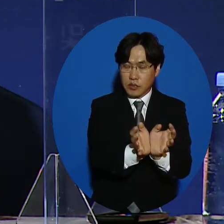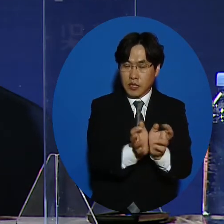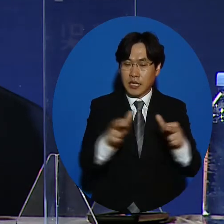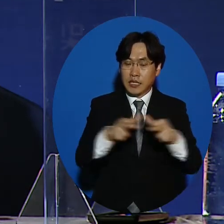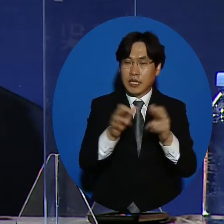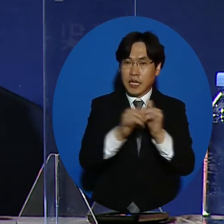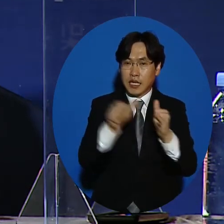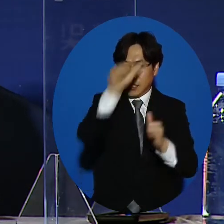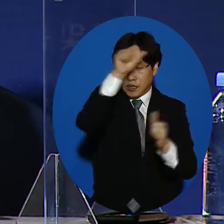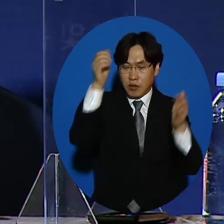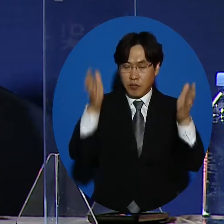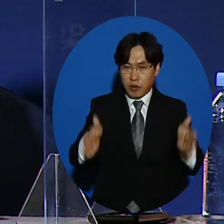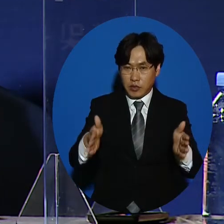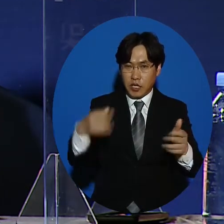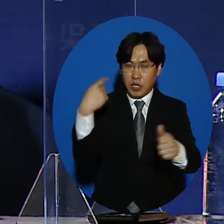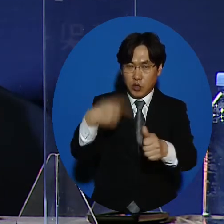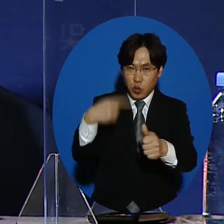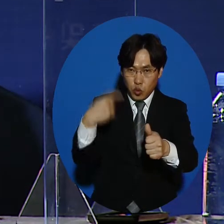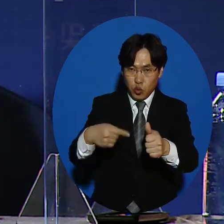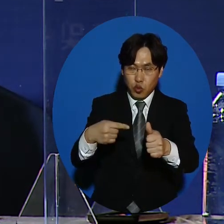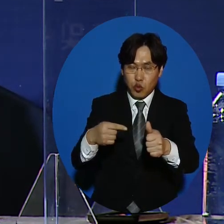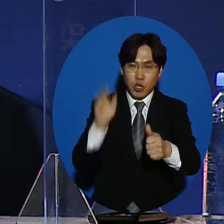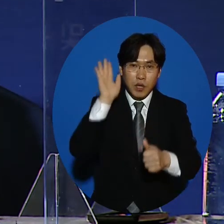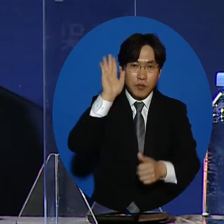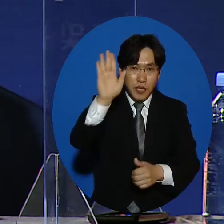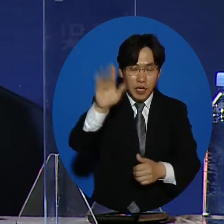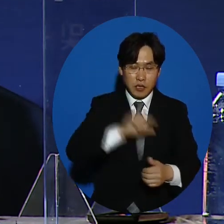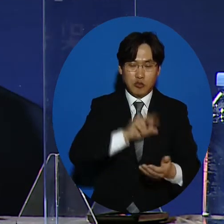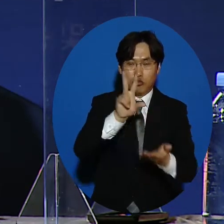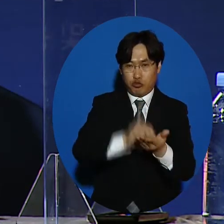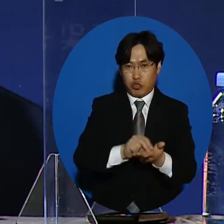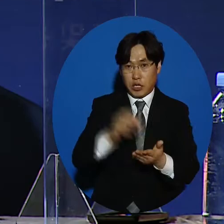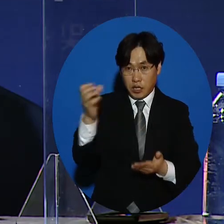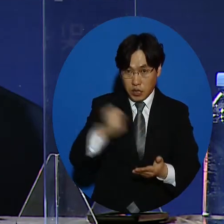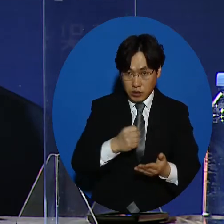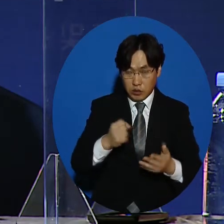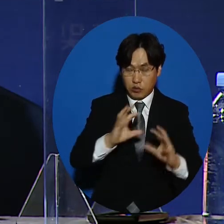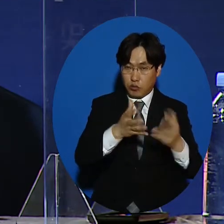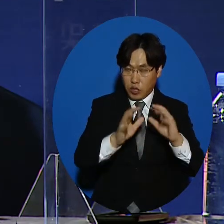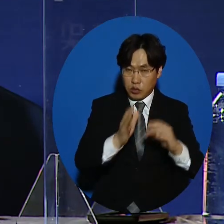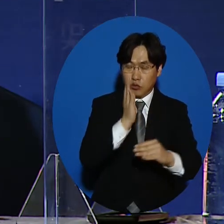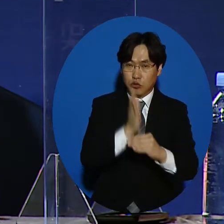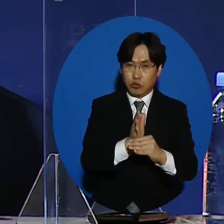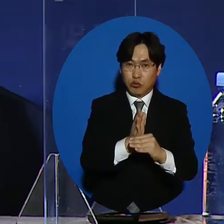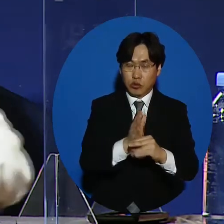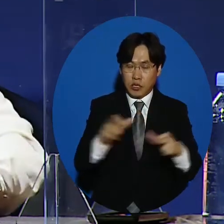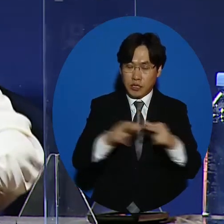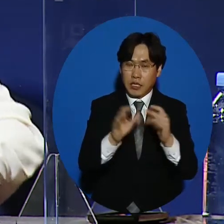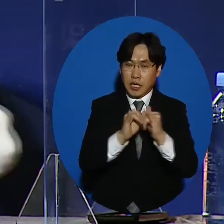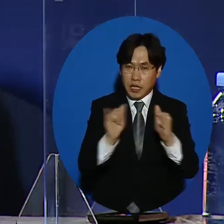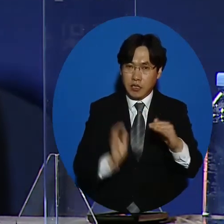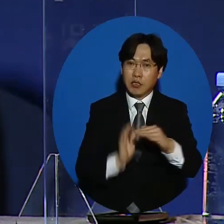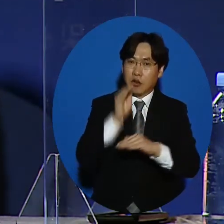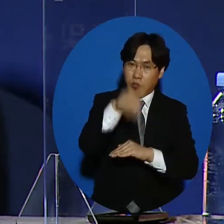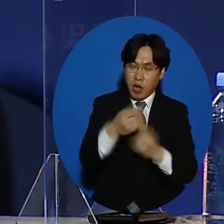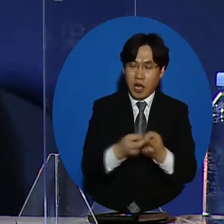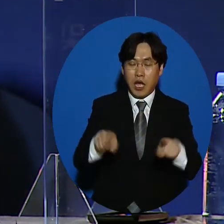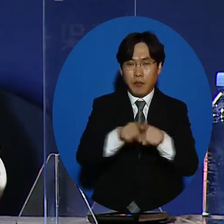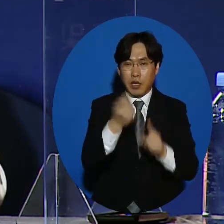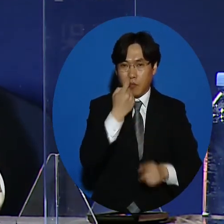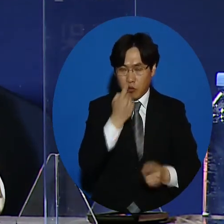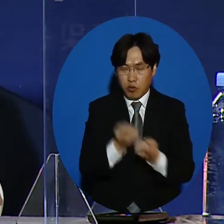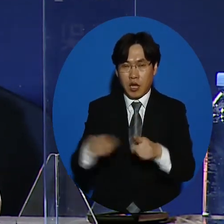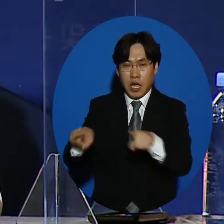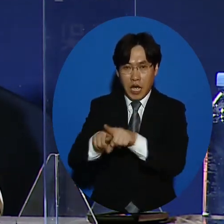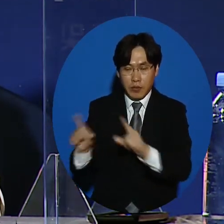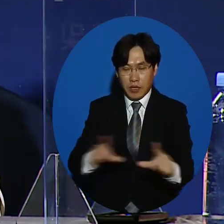장애인 평생교육의 미래라는 이제 테마로 진행이 되고 있는데요. 저는 여기서 이제 장애를 넘어 함께 배우고